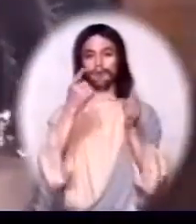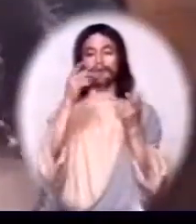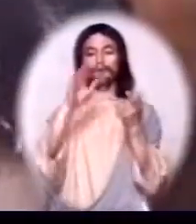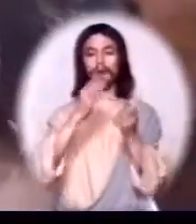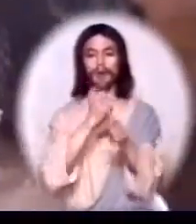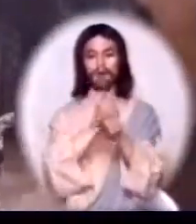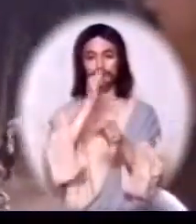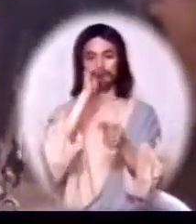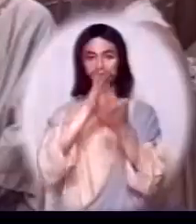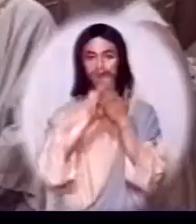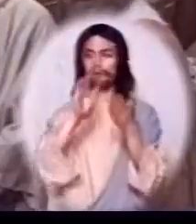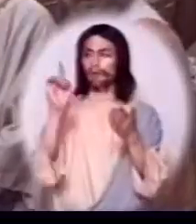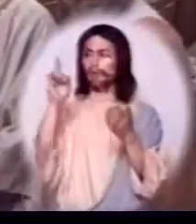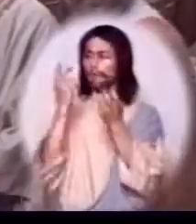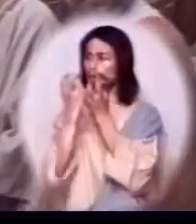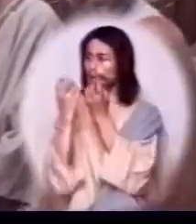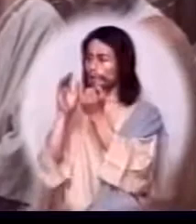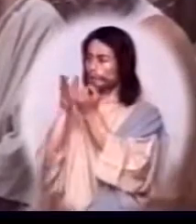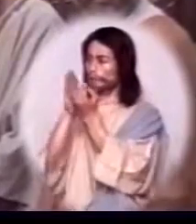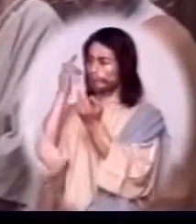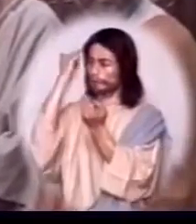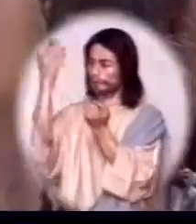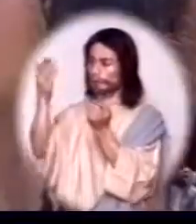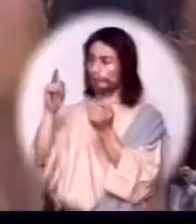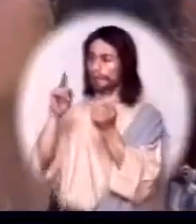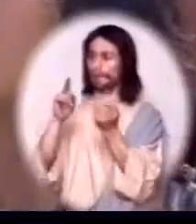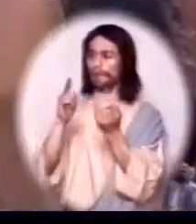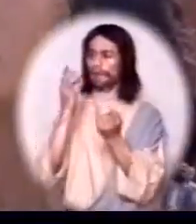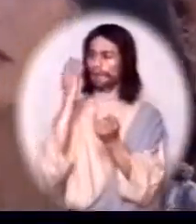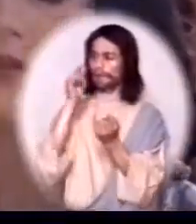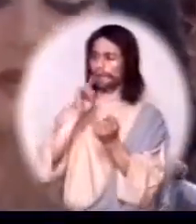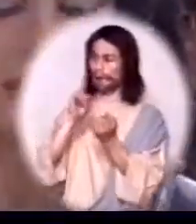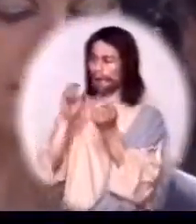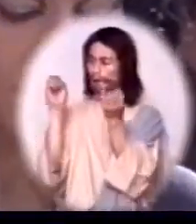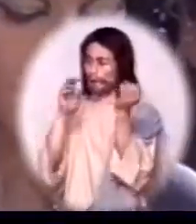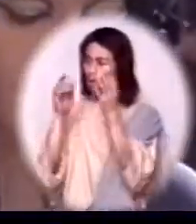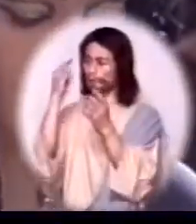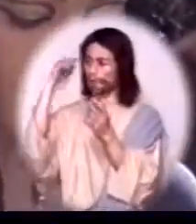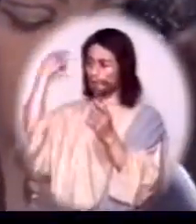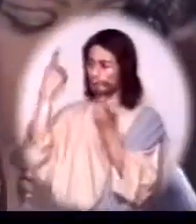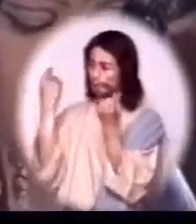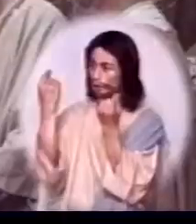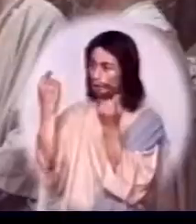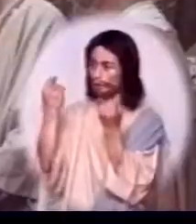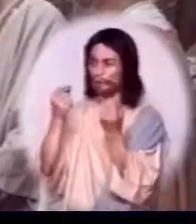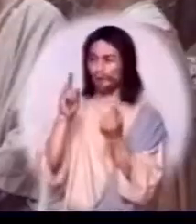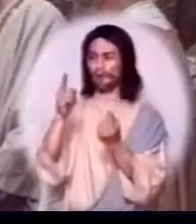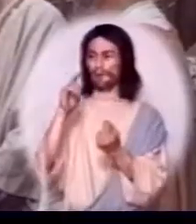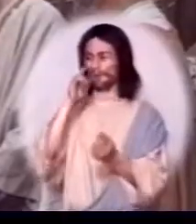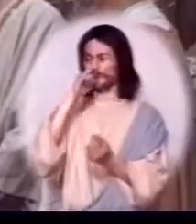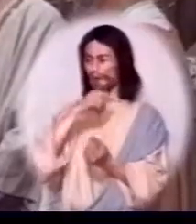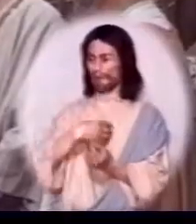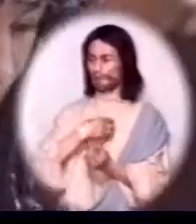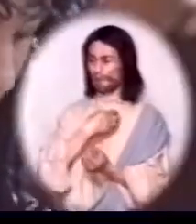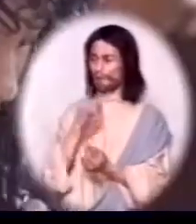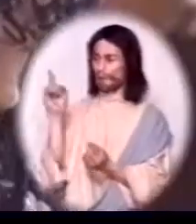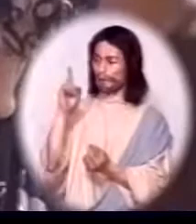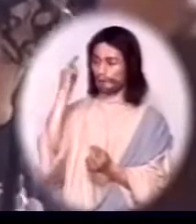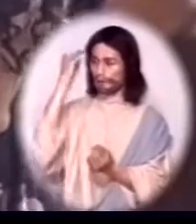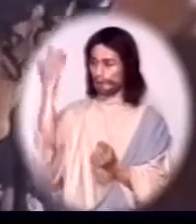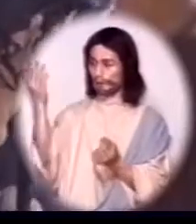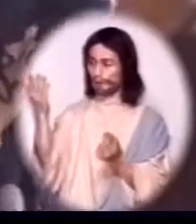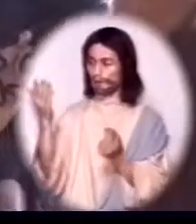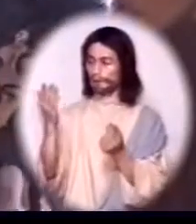죄인들도 그 정도는 하느니라. 어떻게 저 여자를 만질 수 있지? 응? 말까지 하더니 말이야. 아이고 더러워.